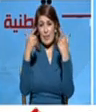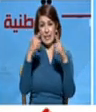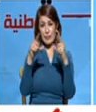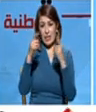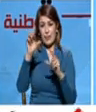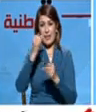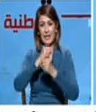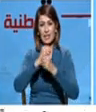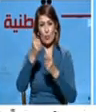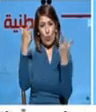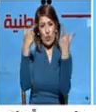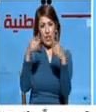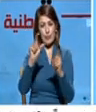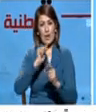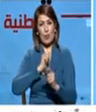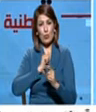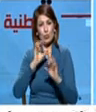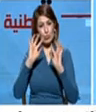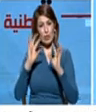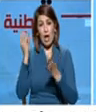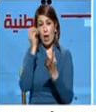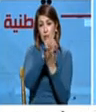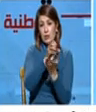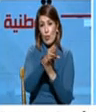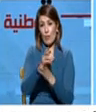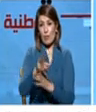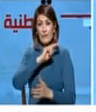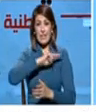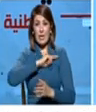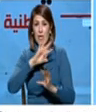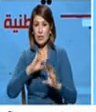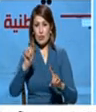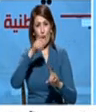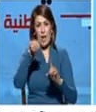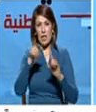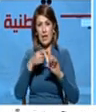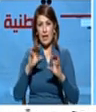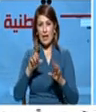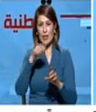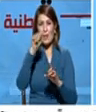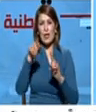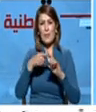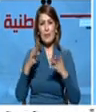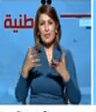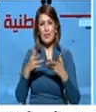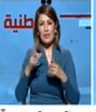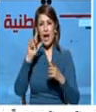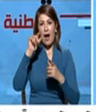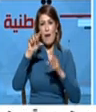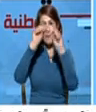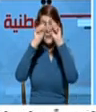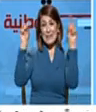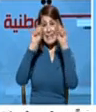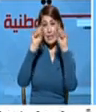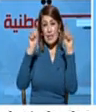تتهم الشرائح اللي تصب على روح اللي يقولوا احنا بلغه الجبايه بلغتنا العاديه اللي عندهم هاتين قال لي